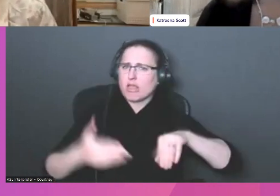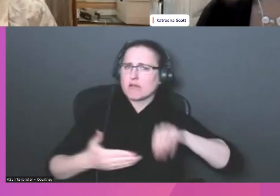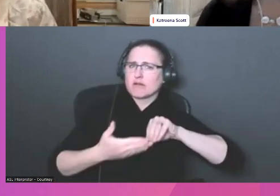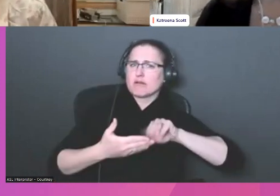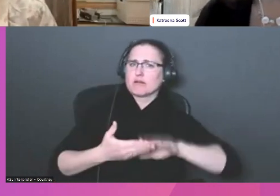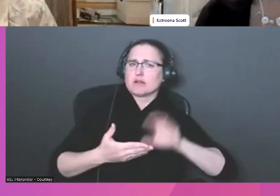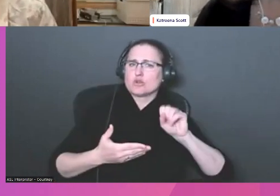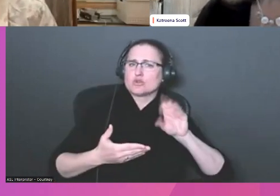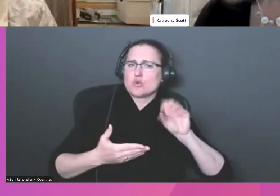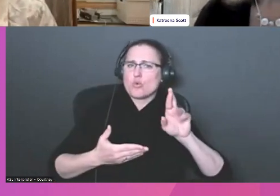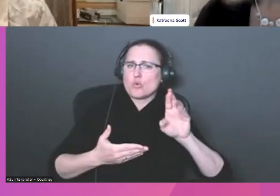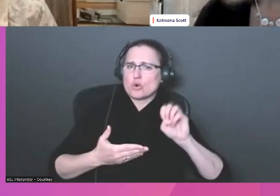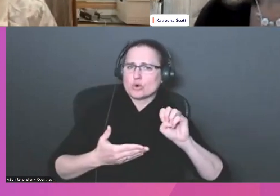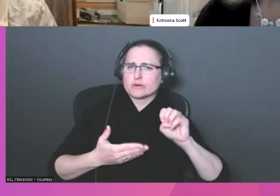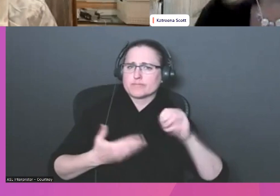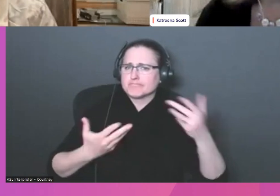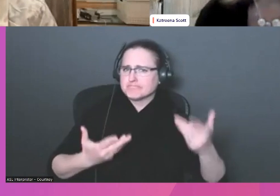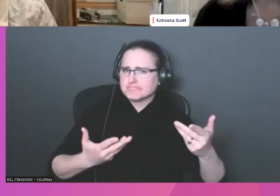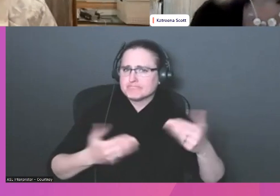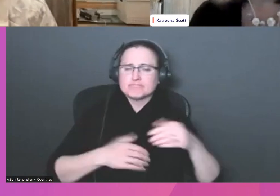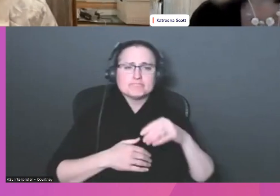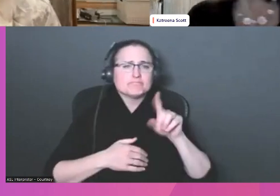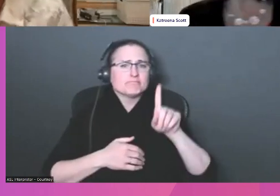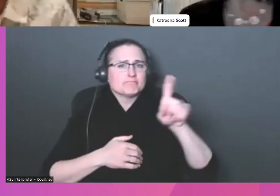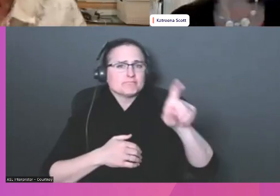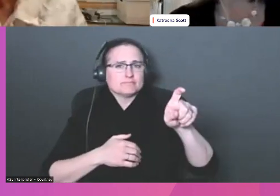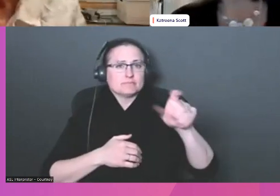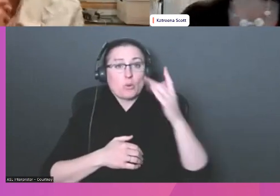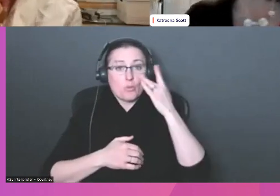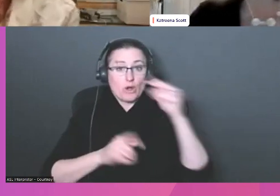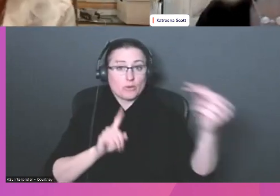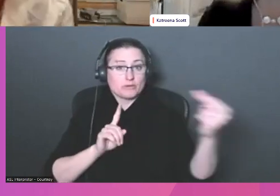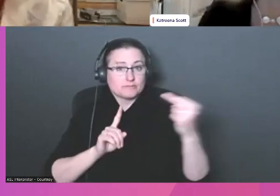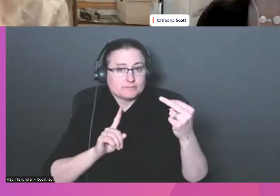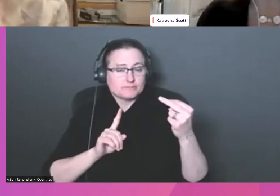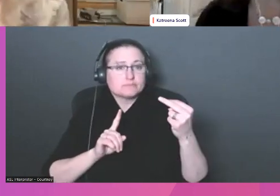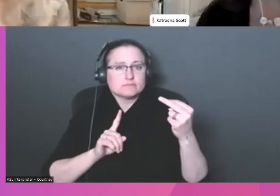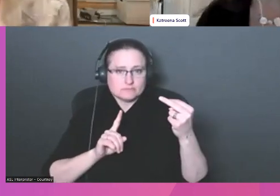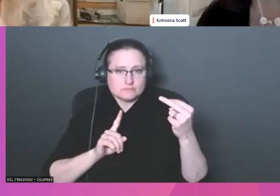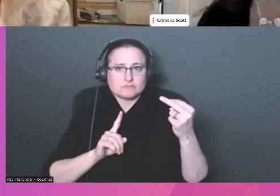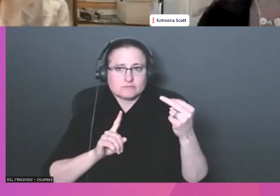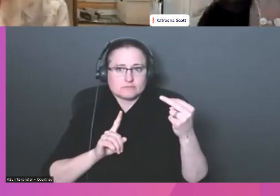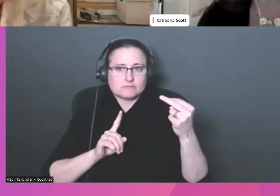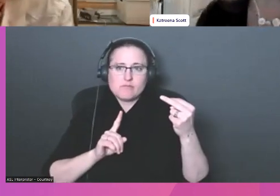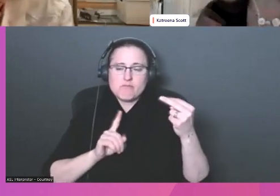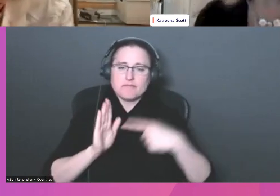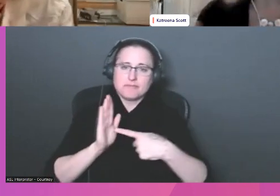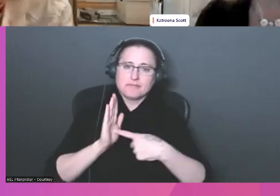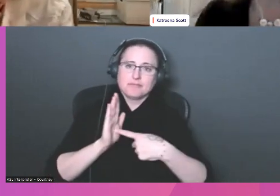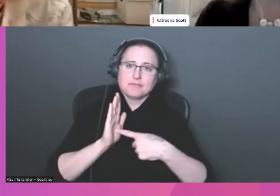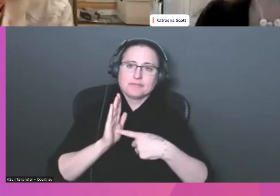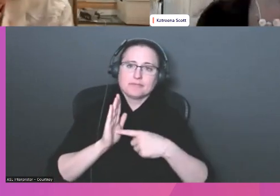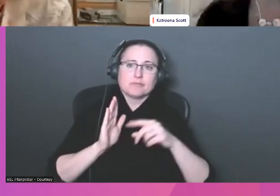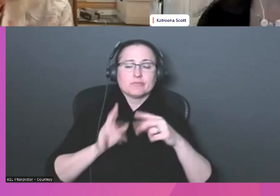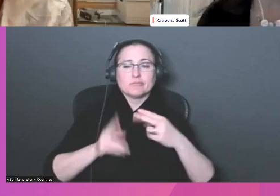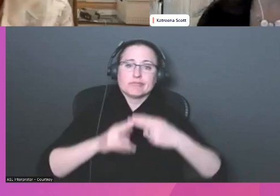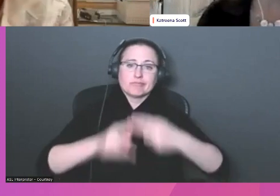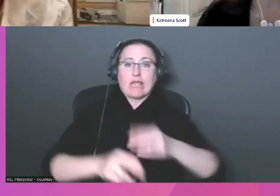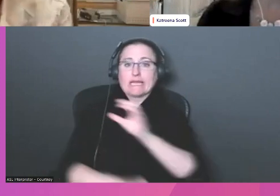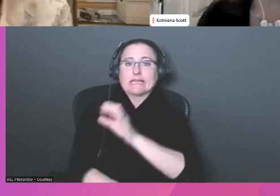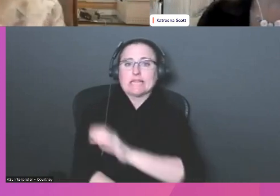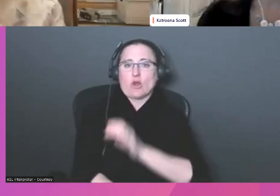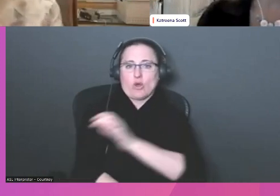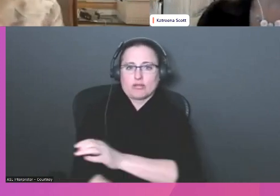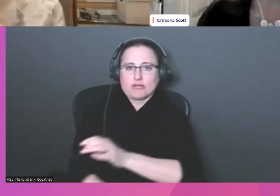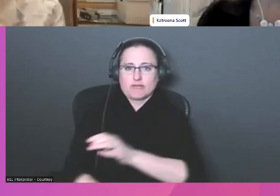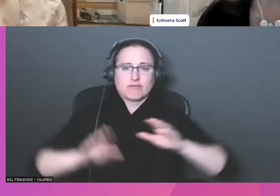et d'autres, pourquoi est-ce que l'AVC n'est pas inclus? Pourquoi est-ce que c'est le cas? Pourquoi beaucoup